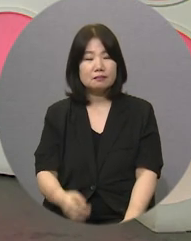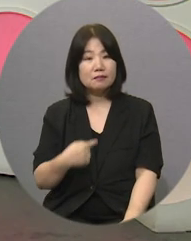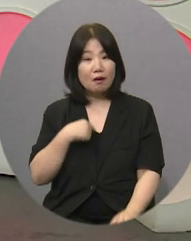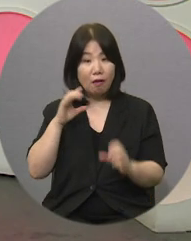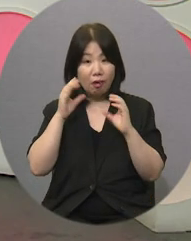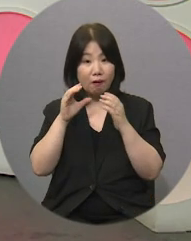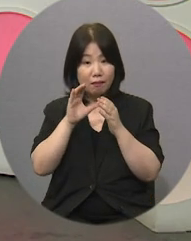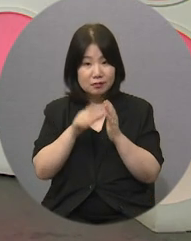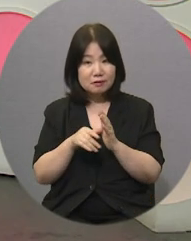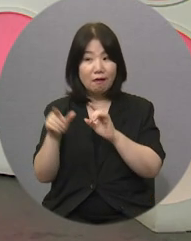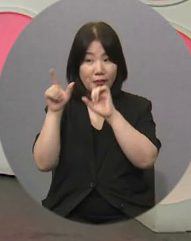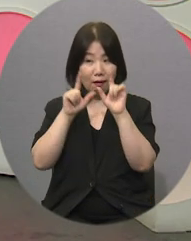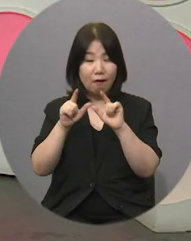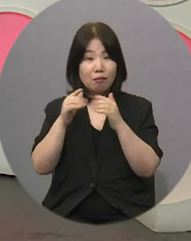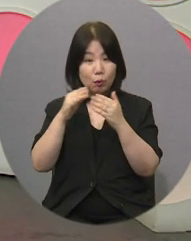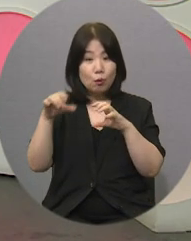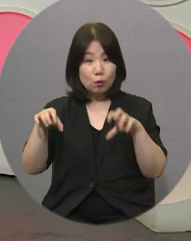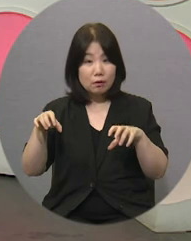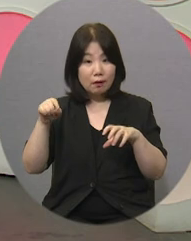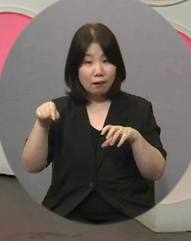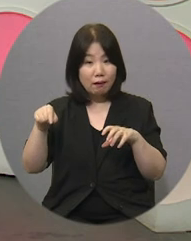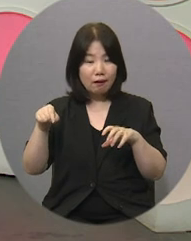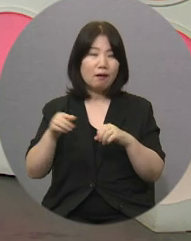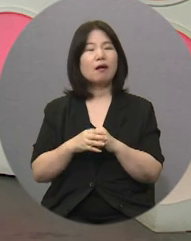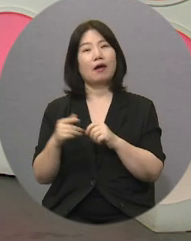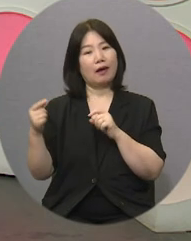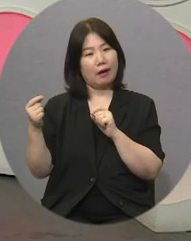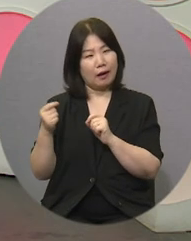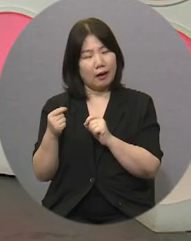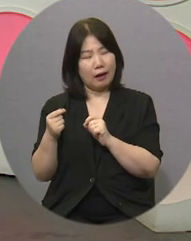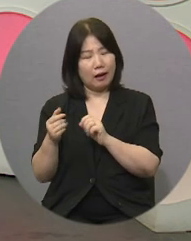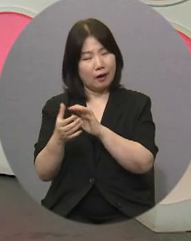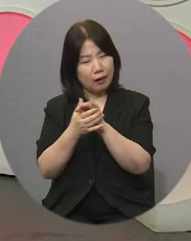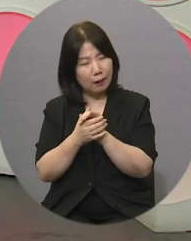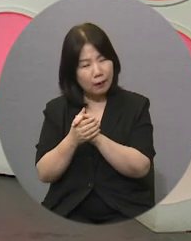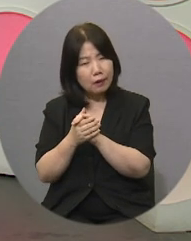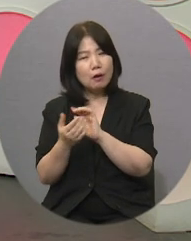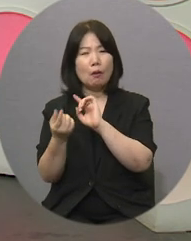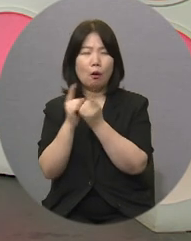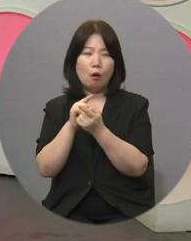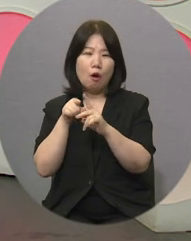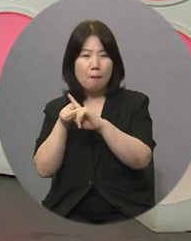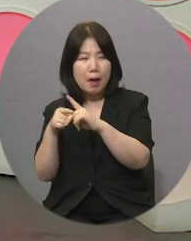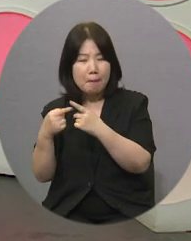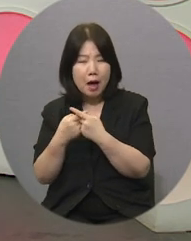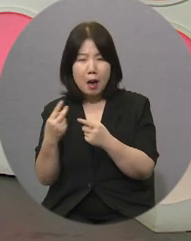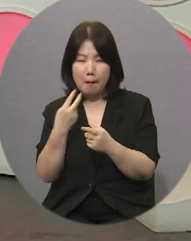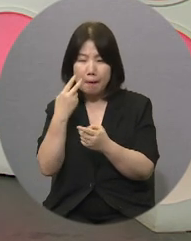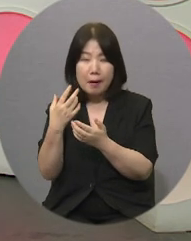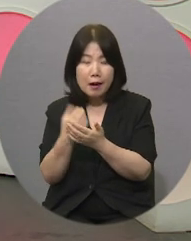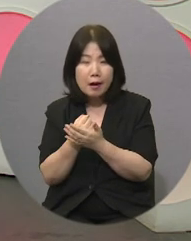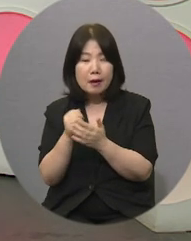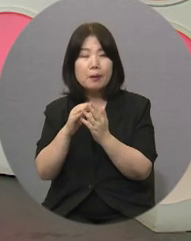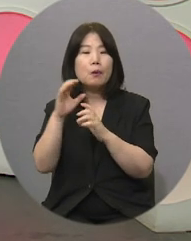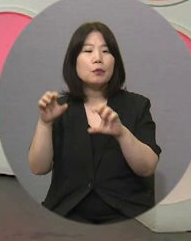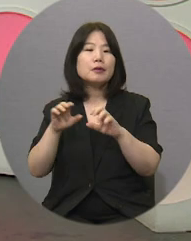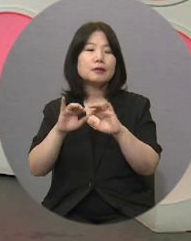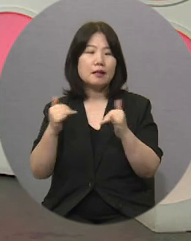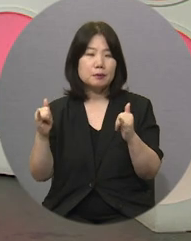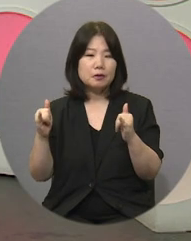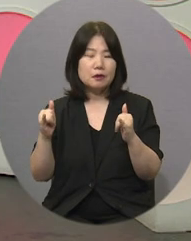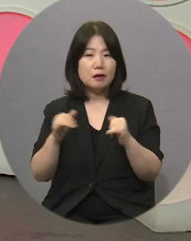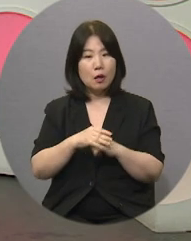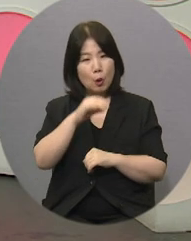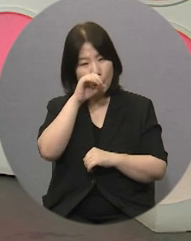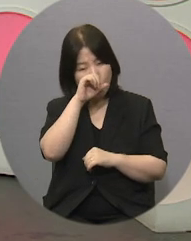저희 어릴 적 지내던 동네는 이웃사촌이라는 말처럼 서로를 잘 아는 동네 사람들은 좋은